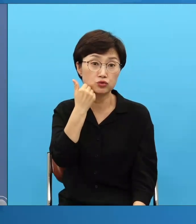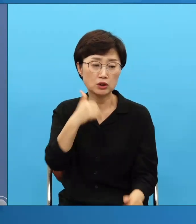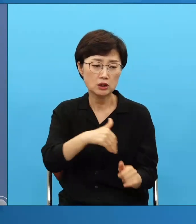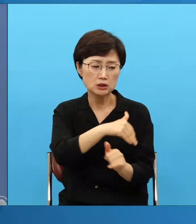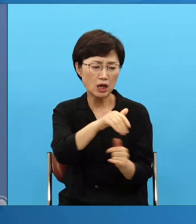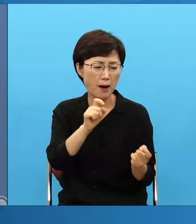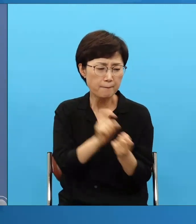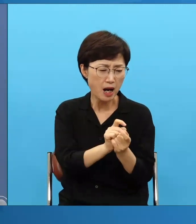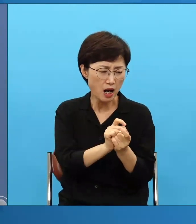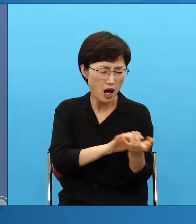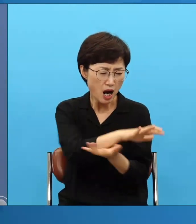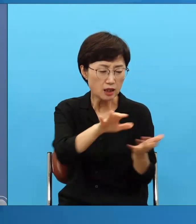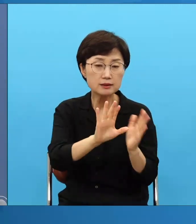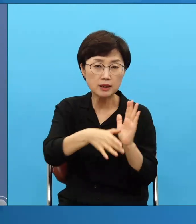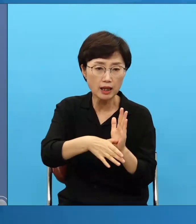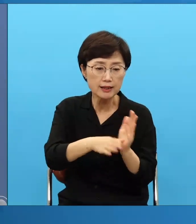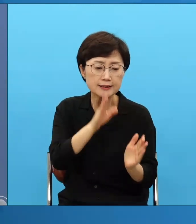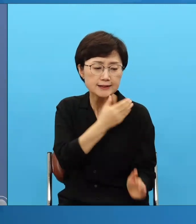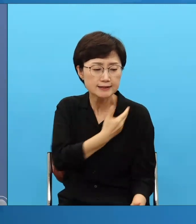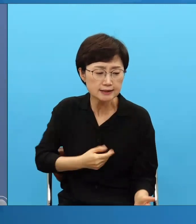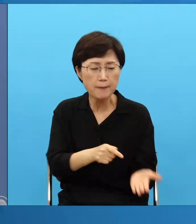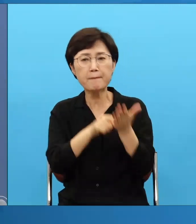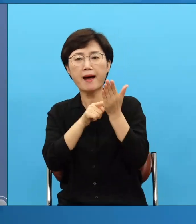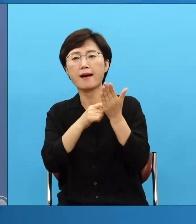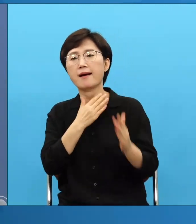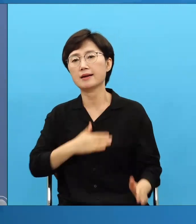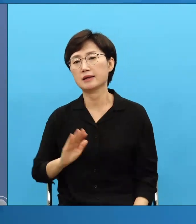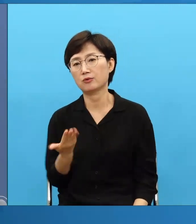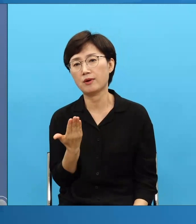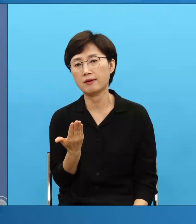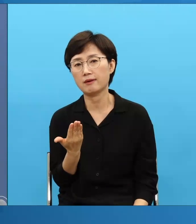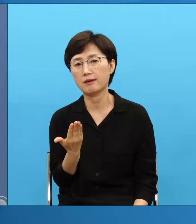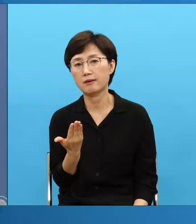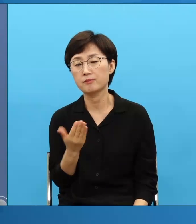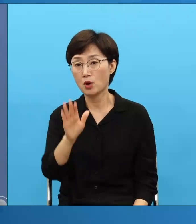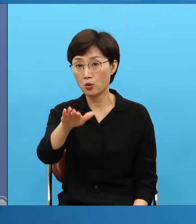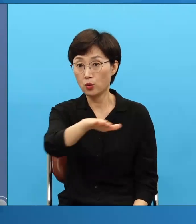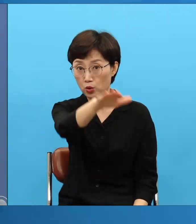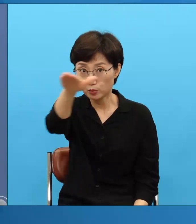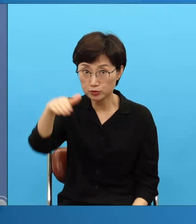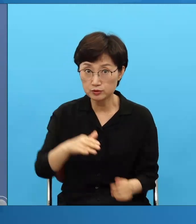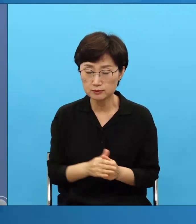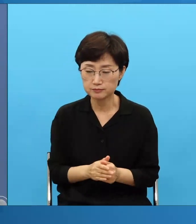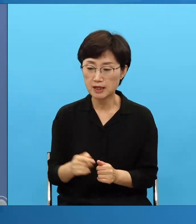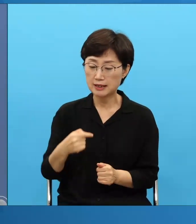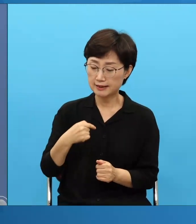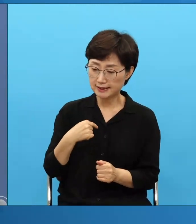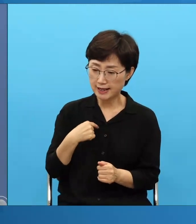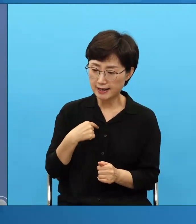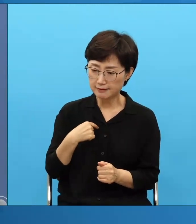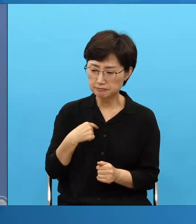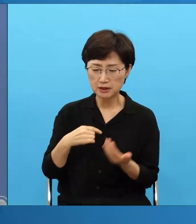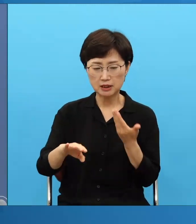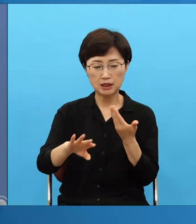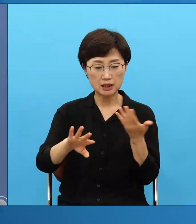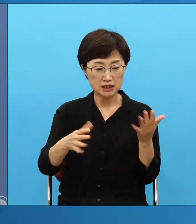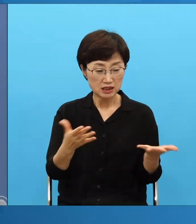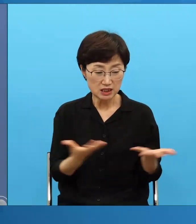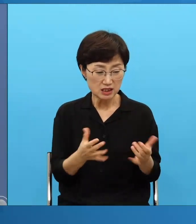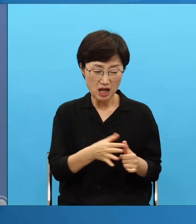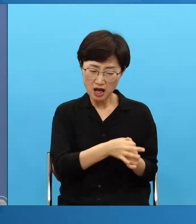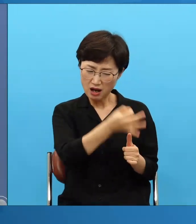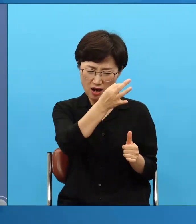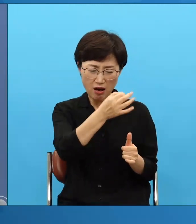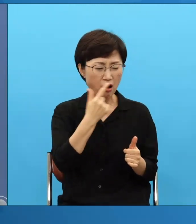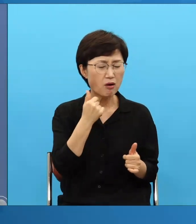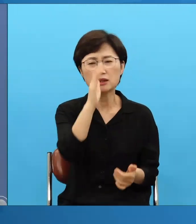midst of 됩니다. problems. So today, you must hold firm to the covenant. 나는 다른 것은 못해도 됩니다. Now, it's okay if I can't do 또 anything 할 else. 필요도